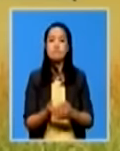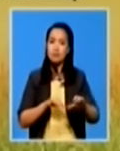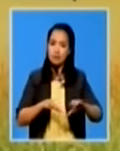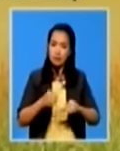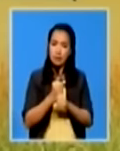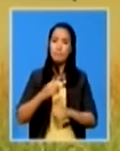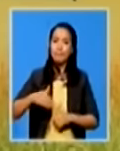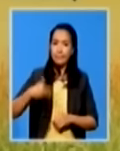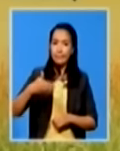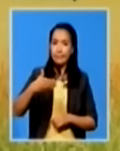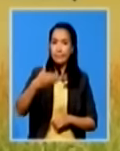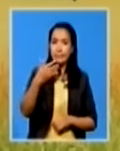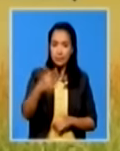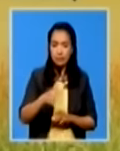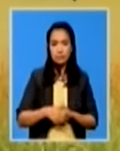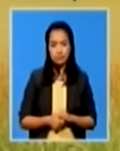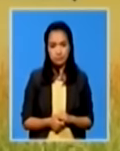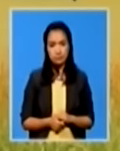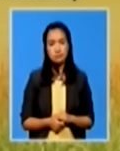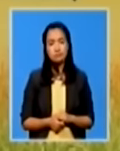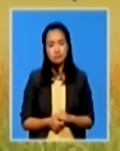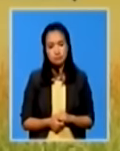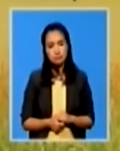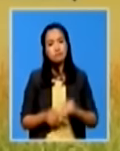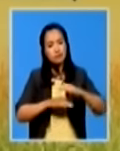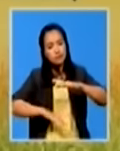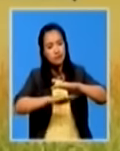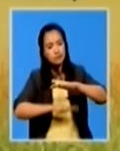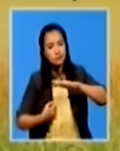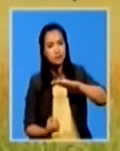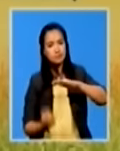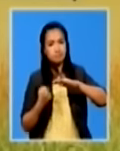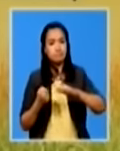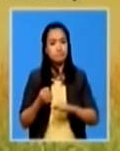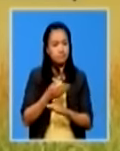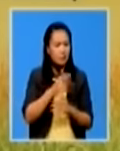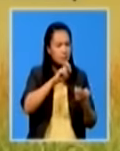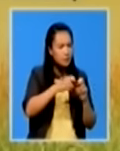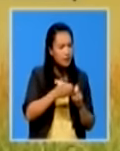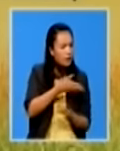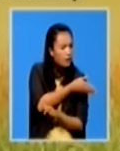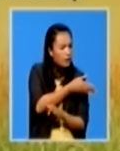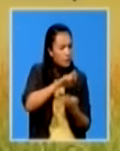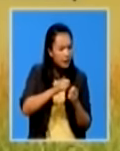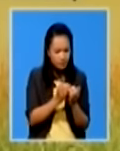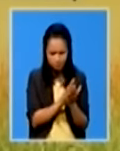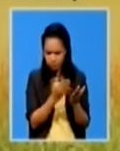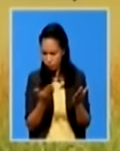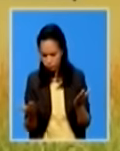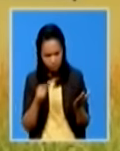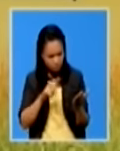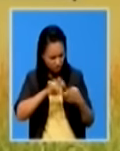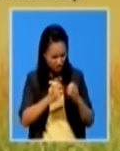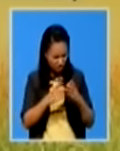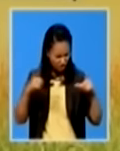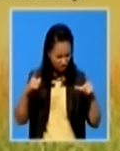ที่คืบหน้าไปมากนะมันก็เป็นแต่เพียงการวางรากฐานนะครับเอาที่ผ่านมาเอาปัญหามาคลี่ออกมาปัญหาใหญ่ปัญหากล